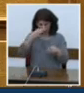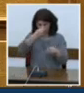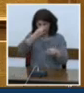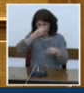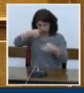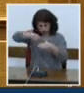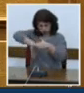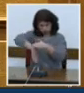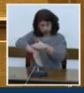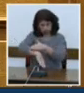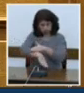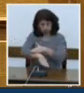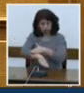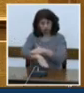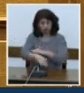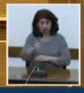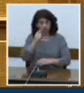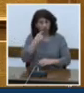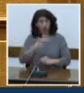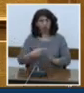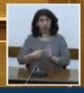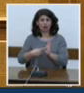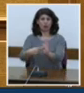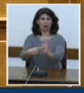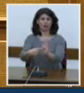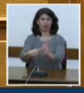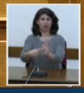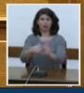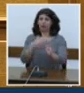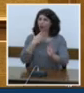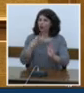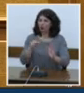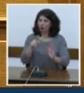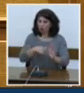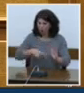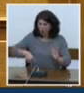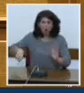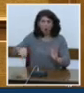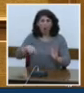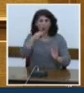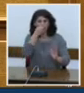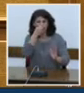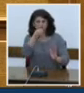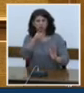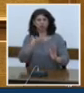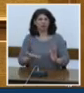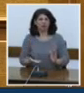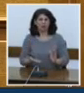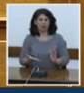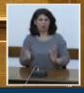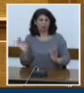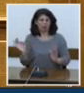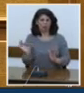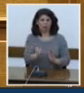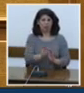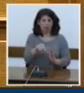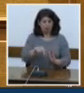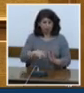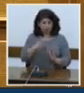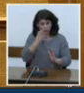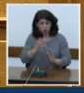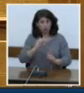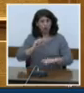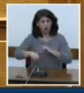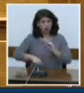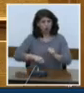έργο. Όχι μόνο γιατί εκτρέπουν μια σοβαρή προσπάθεια σε άλλα μονοπάτια, αλλά